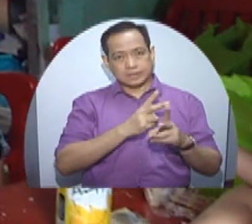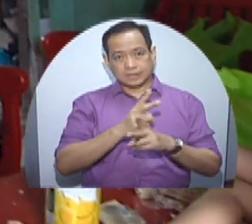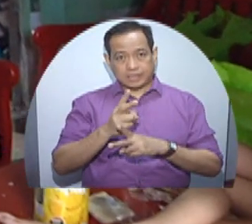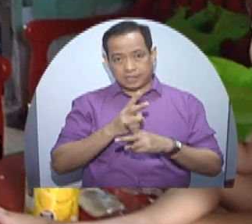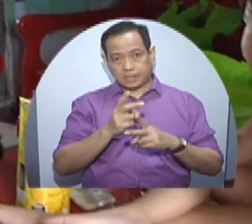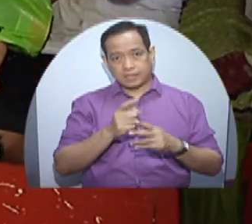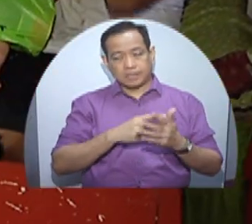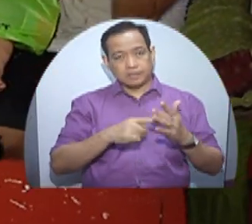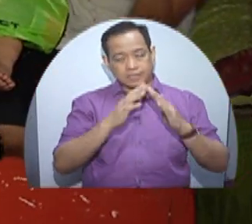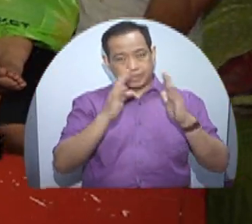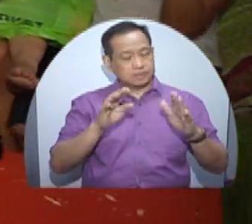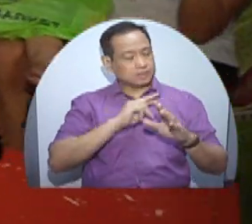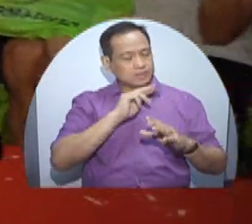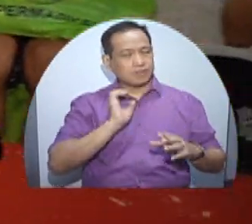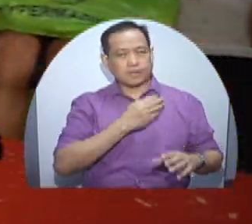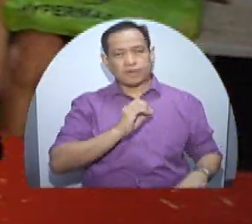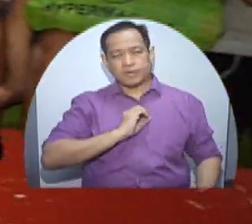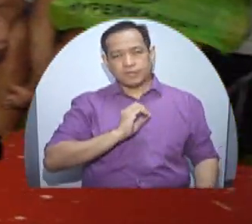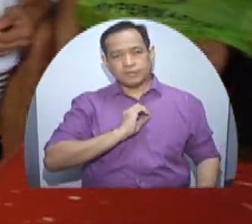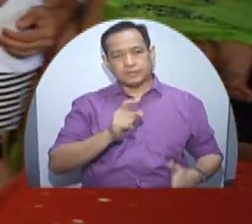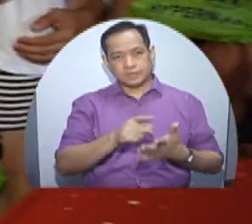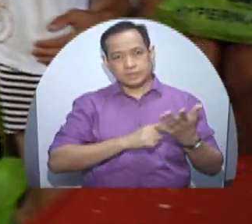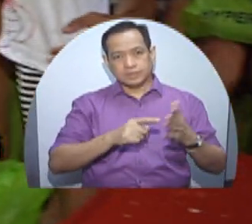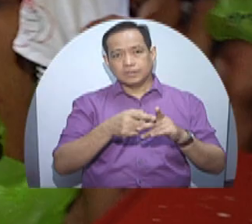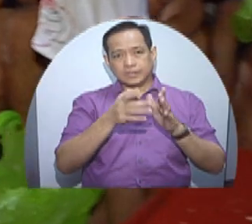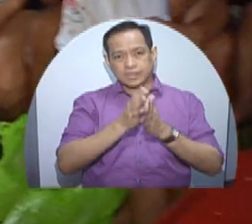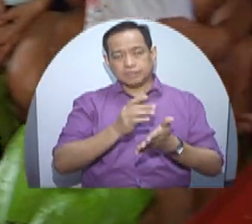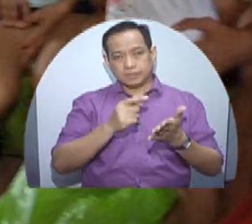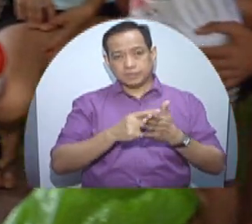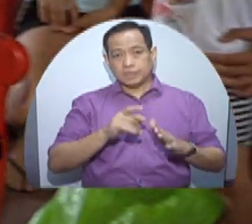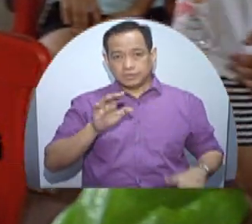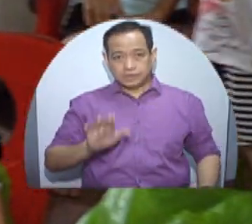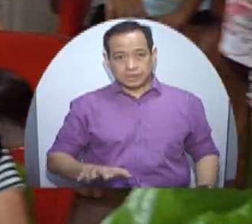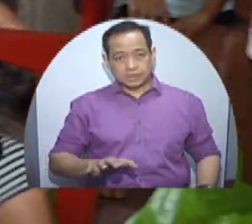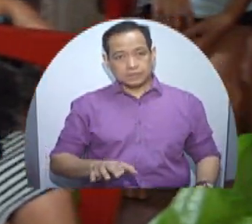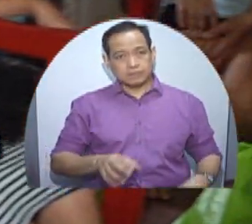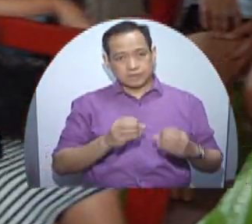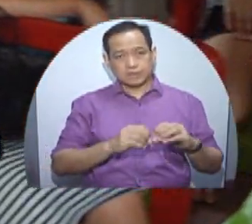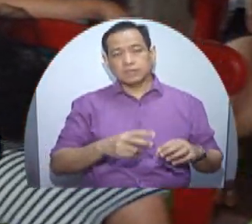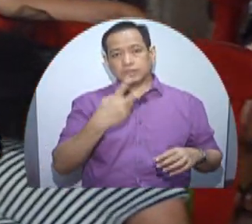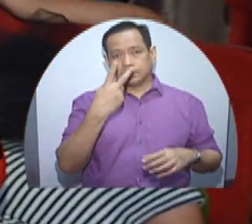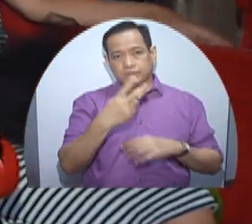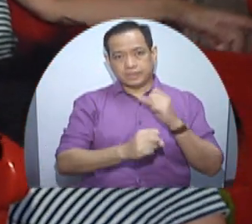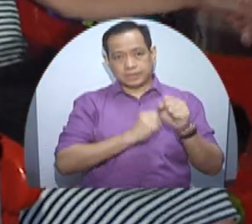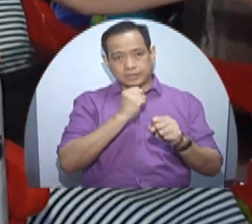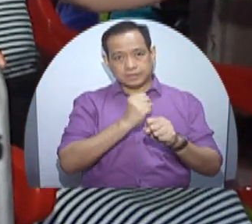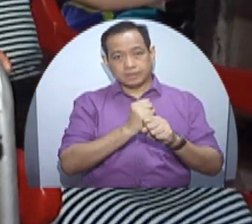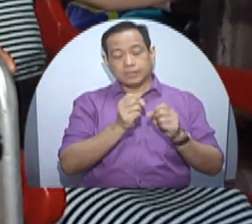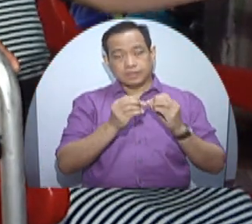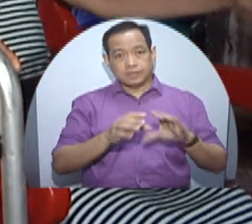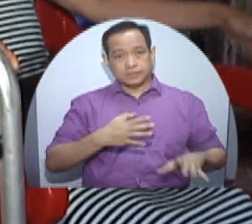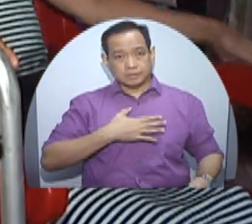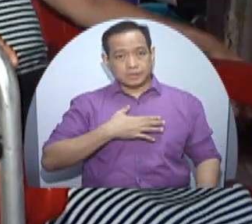rito eh. Ito rin ang panawagan niya para sa kanyang anak na ilang taon nang nawawala. 2 taon na